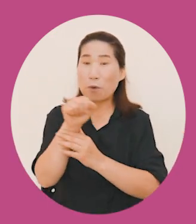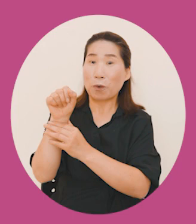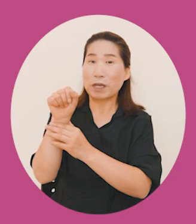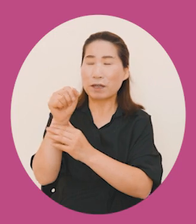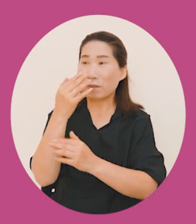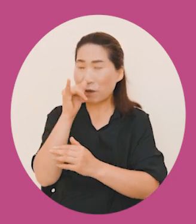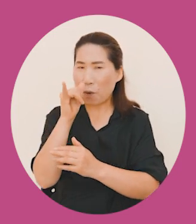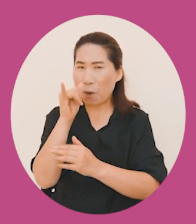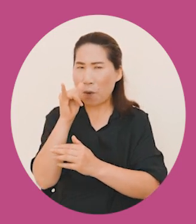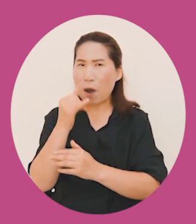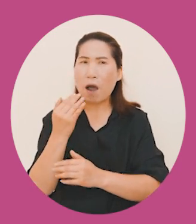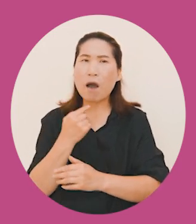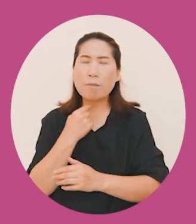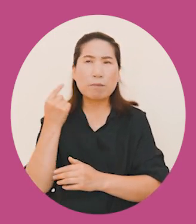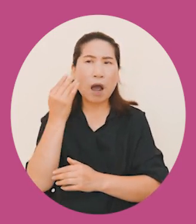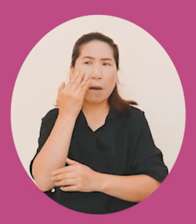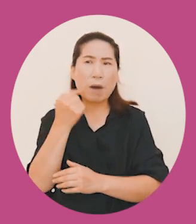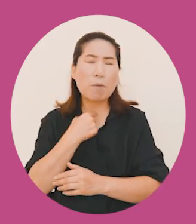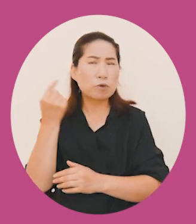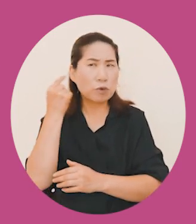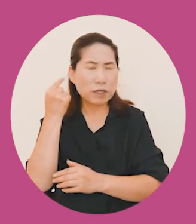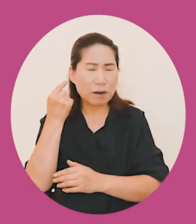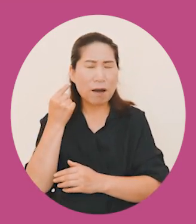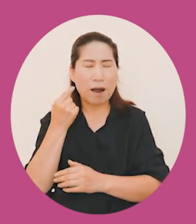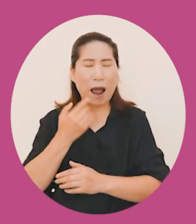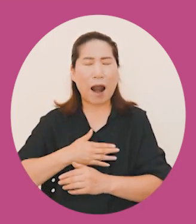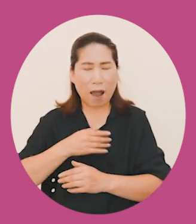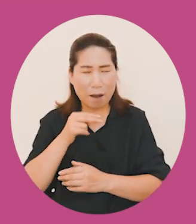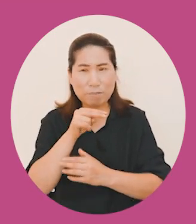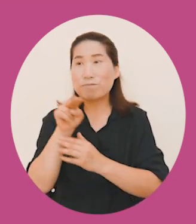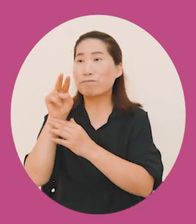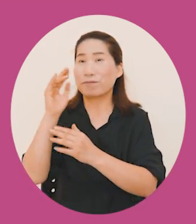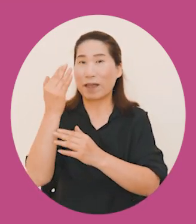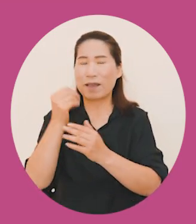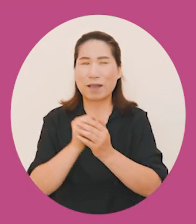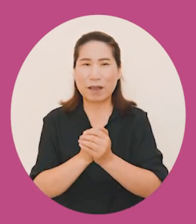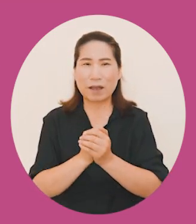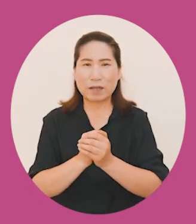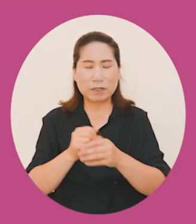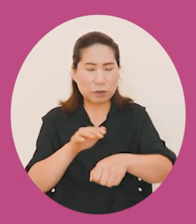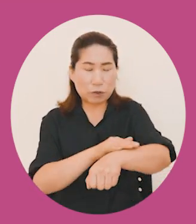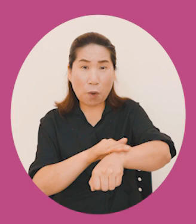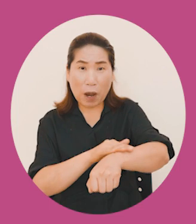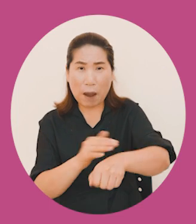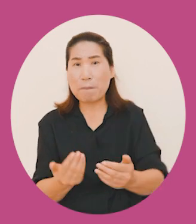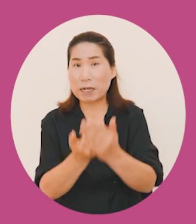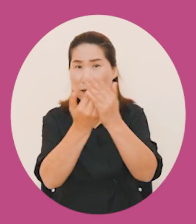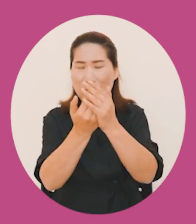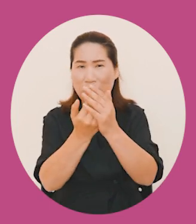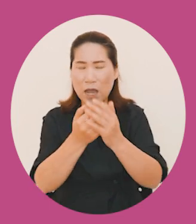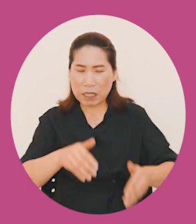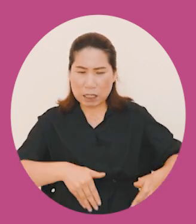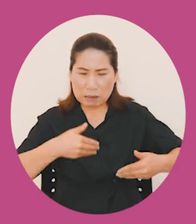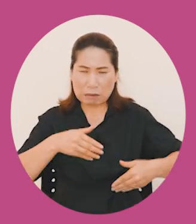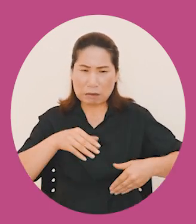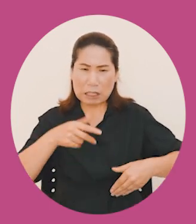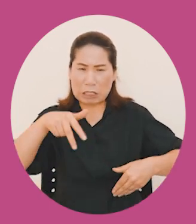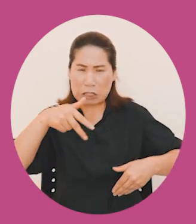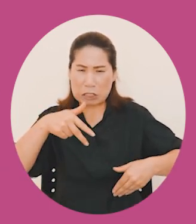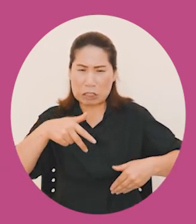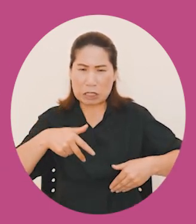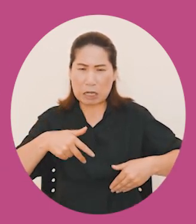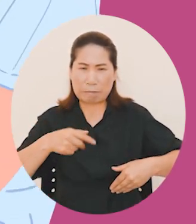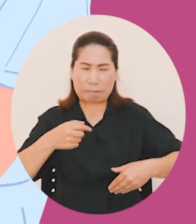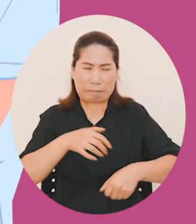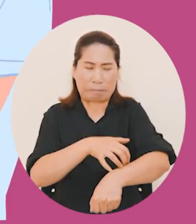수 있으며 엄마 목소리를 구분하며 반응합니다. 촉각. 피부 촉각이 발달해 기저귀가 젖으면 보채기도